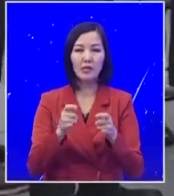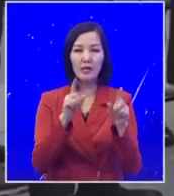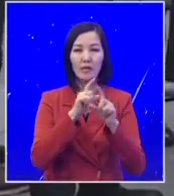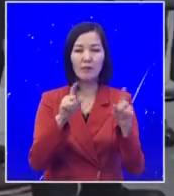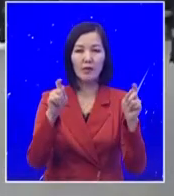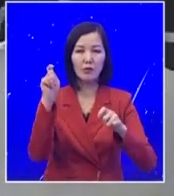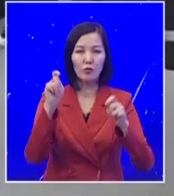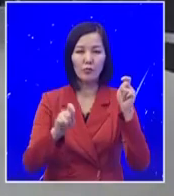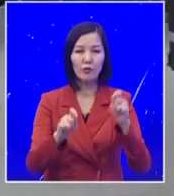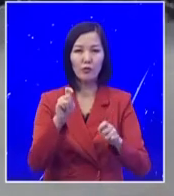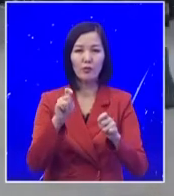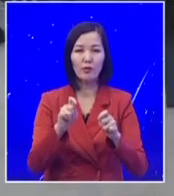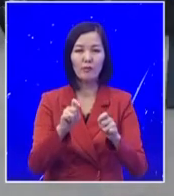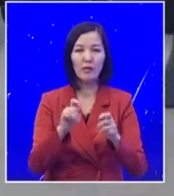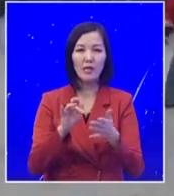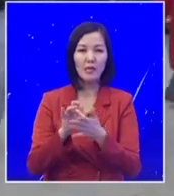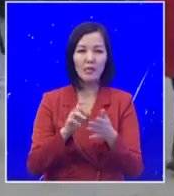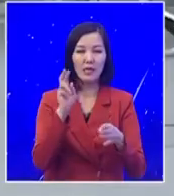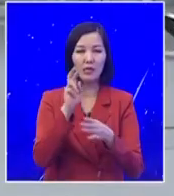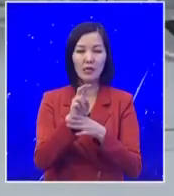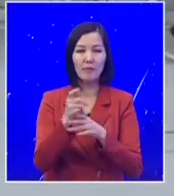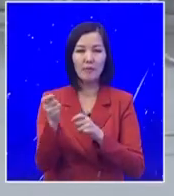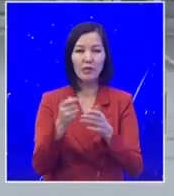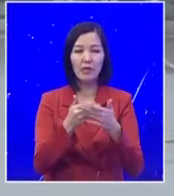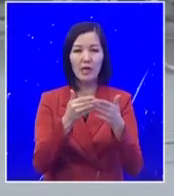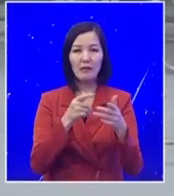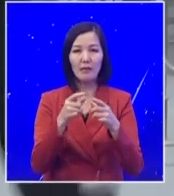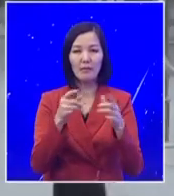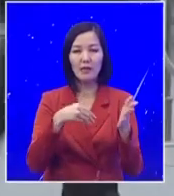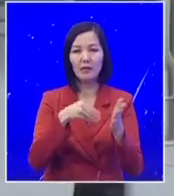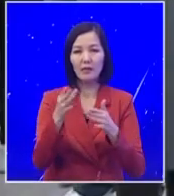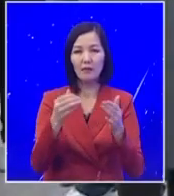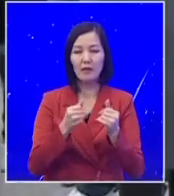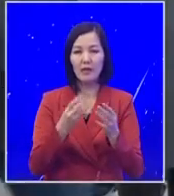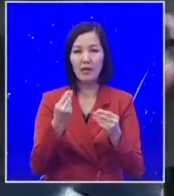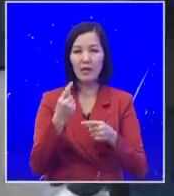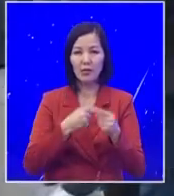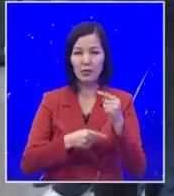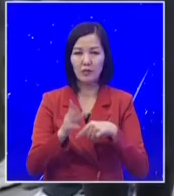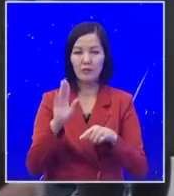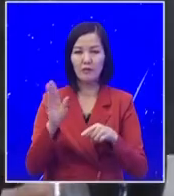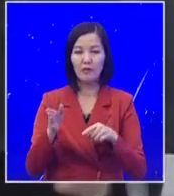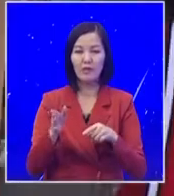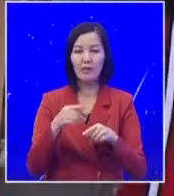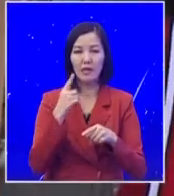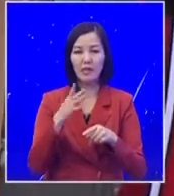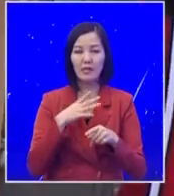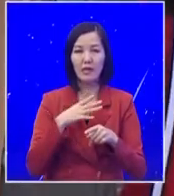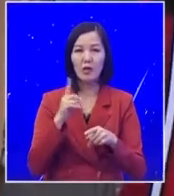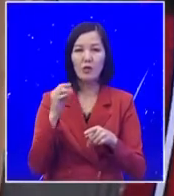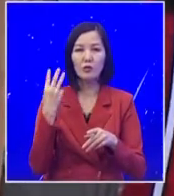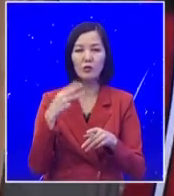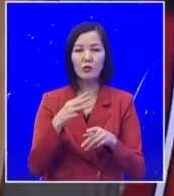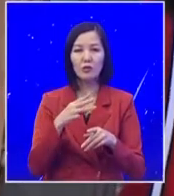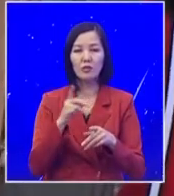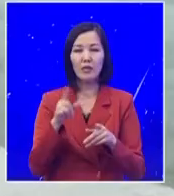әлемнің түкпір-түкпірінен саяхатшылар келеді. Басшылық алдын ала билет сатып алғандарға қаржысы қайтарылатынын айтады. Жалпы мұнда 130-дан